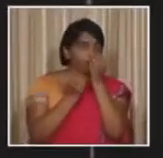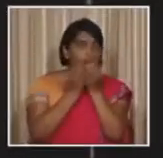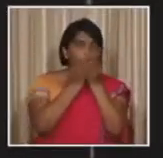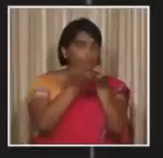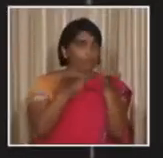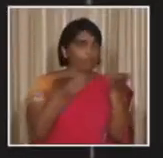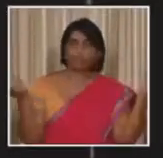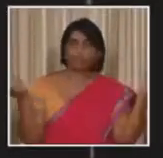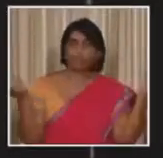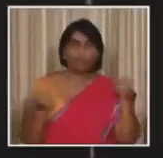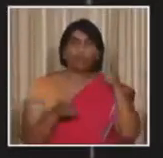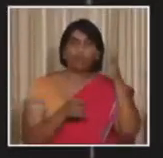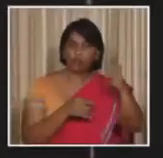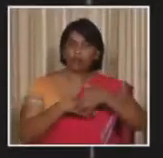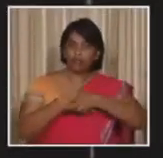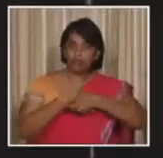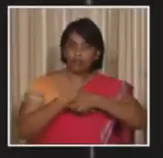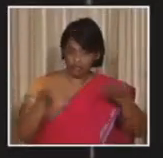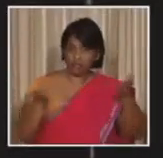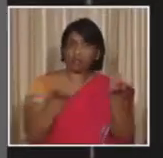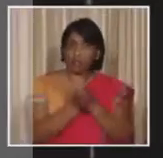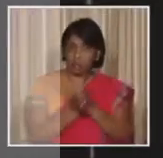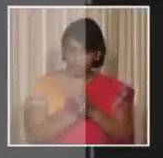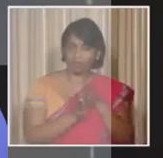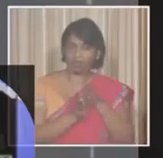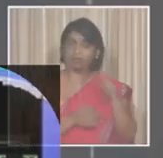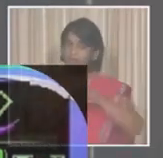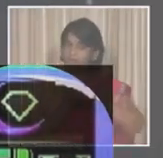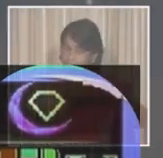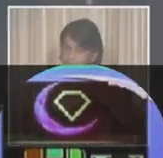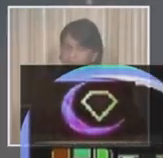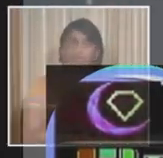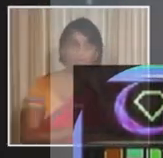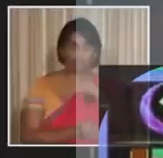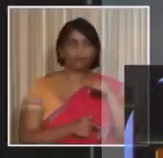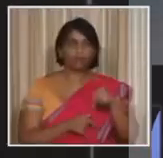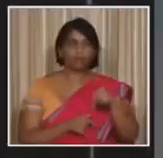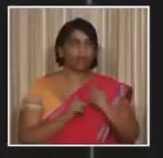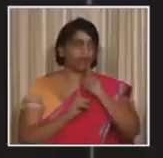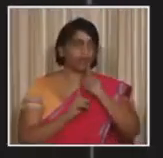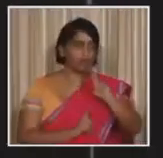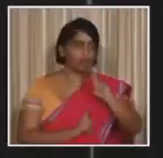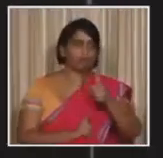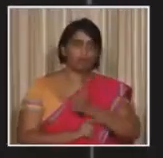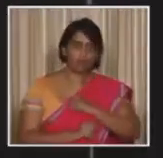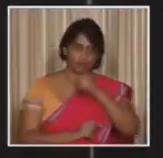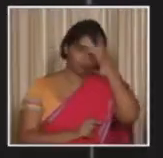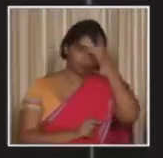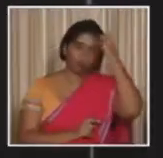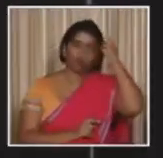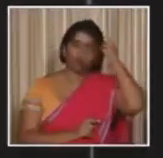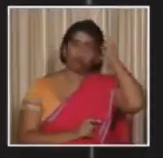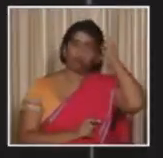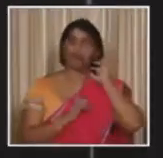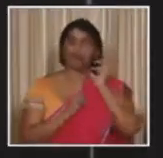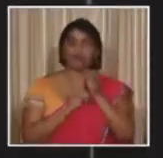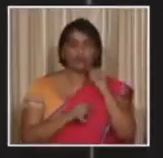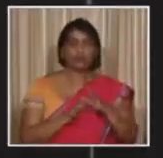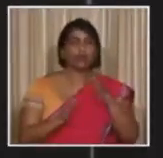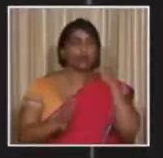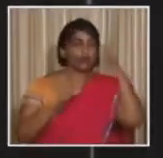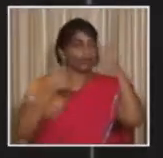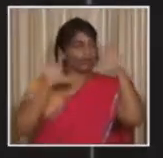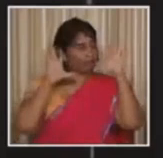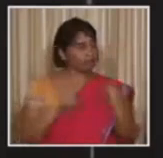மேகத எகுலன்ட்ட மலக்மத் பூஜா காண்டு உண்டாயிச்சு மேகத ஜாத்தின் அத்தர சங்கிதியாக்கி நெக்கன மம எத்த வச்சு மே சபாவிதி